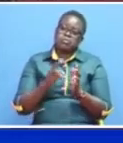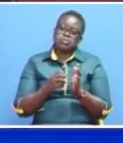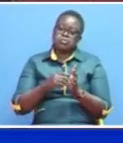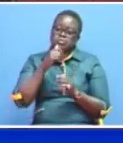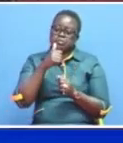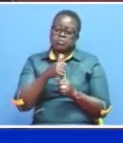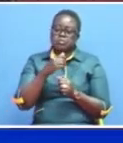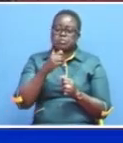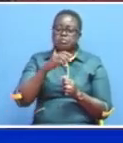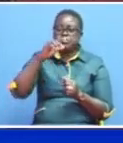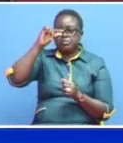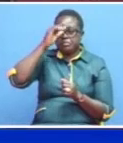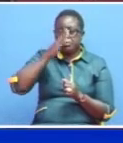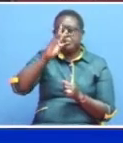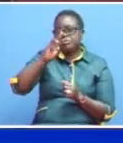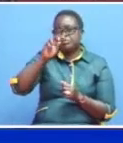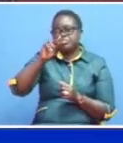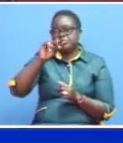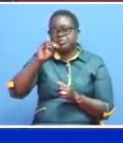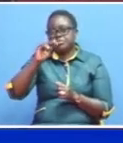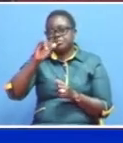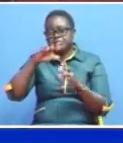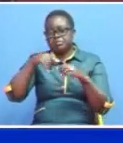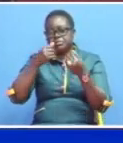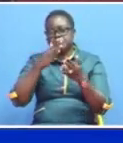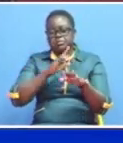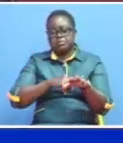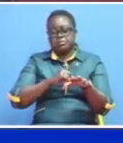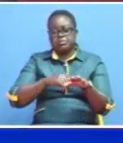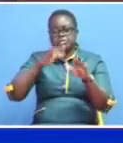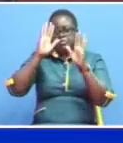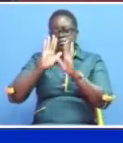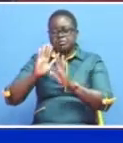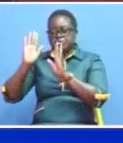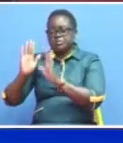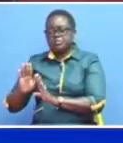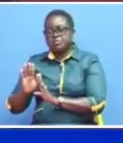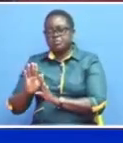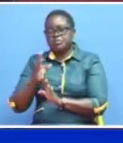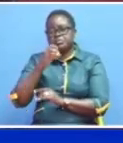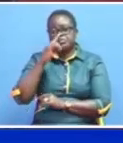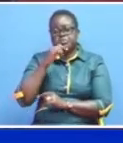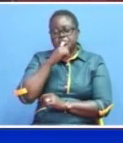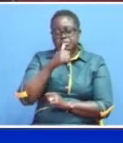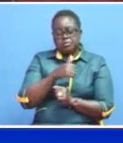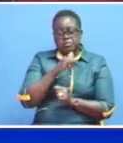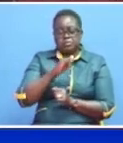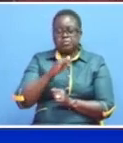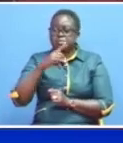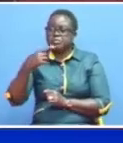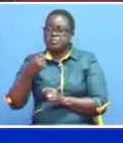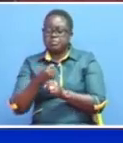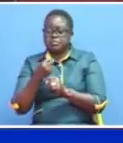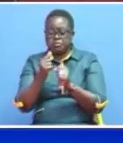Wavinya wanengani vindaila wadhiyo kaa yeti ya kevela ndeni wa manifesto yake. Na nita iti nitiyo dhiyo dhuko matuku wata nie